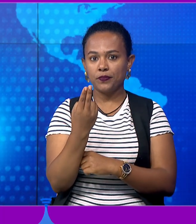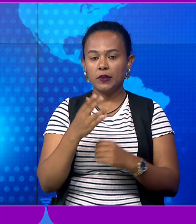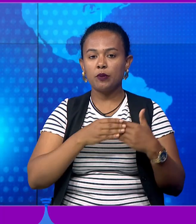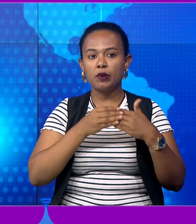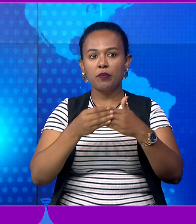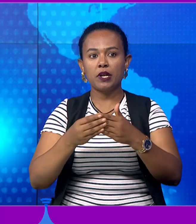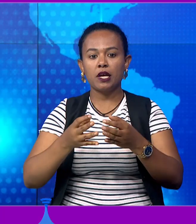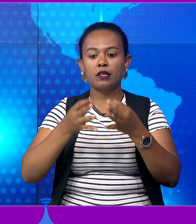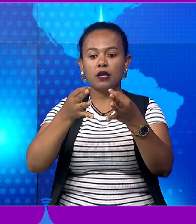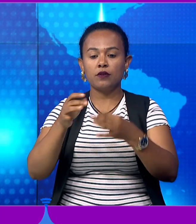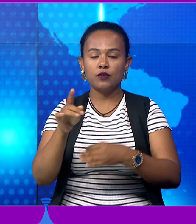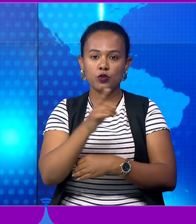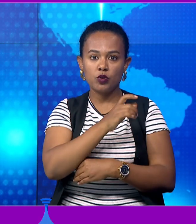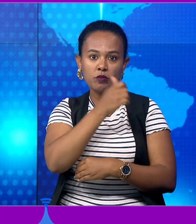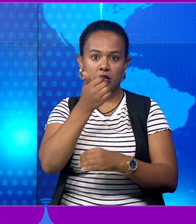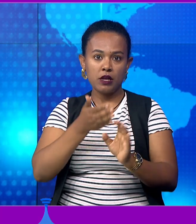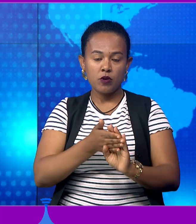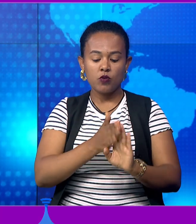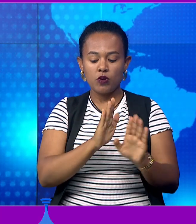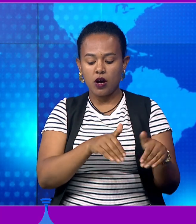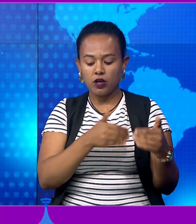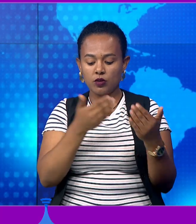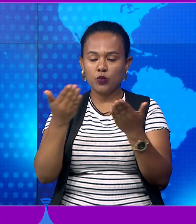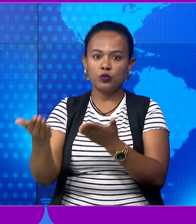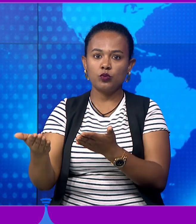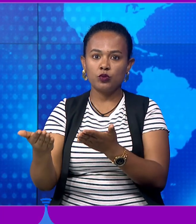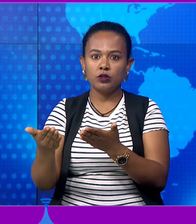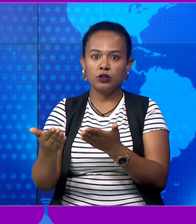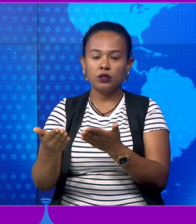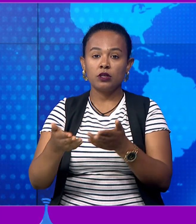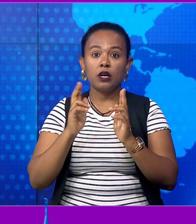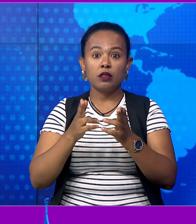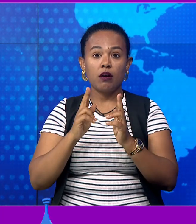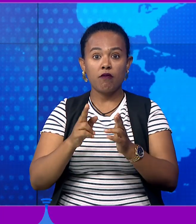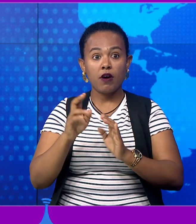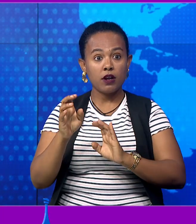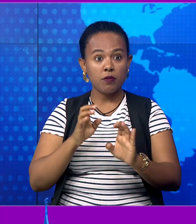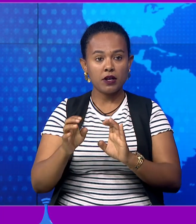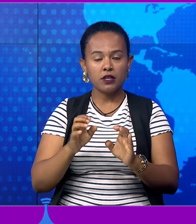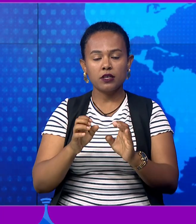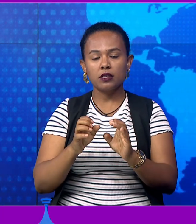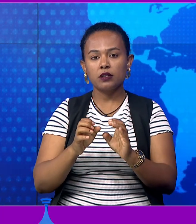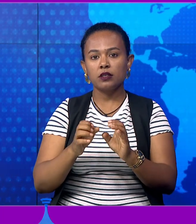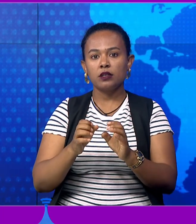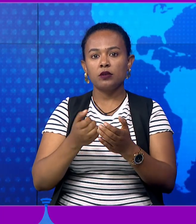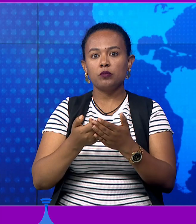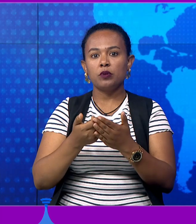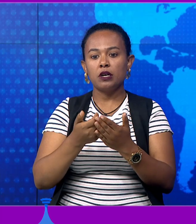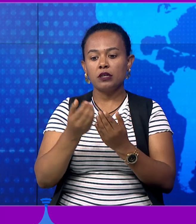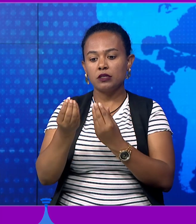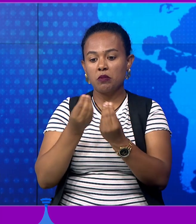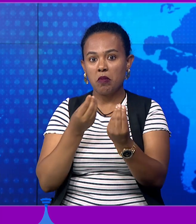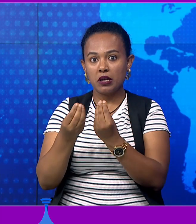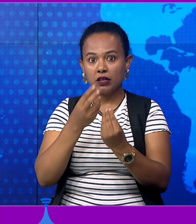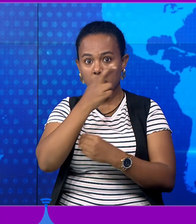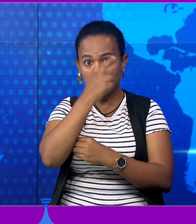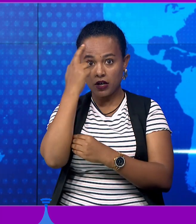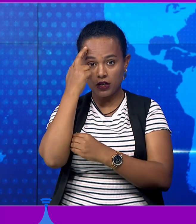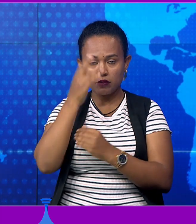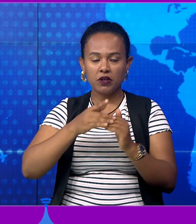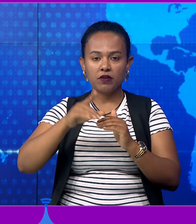መመሪያ ያስተላለፈ ሲሆን፣ በሌላ በኩል ግን አቅርቦቱን ለማሳለጥ በተባራሪ ገበያ ወይም ስፖት ማርኬት አማካኝነት